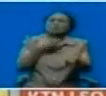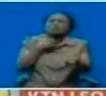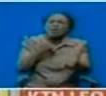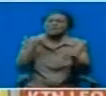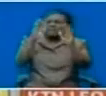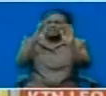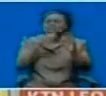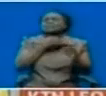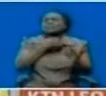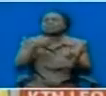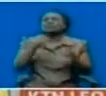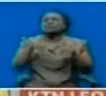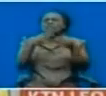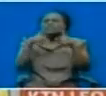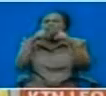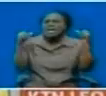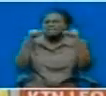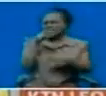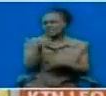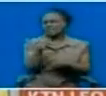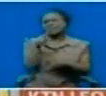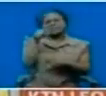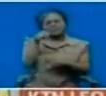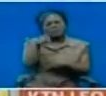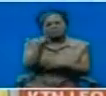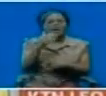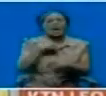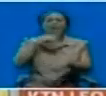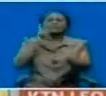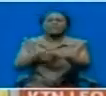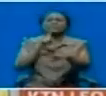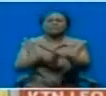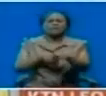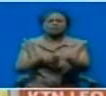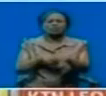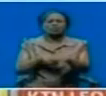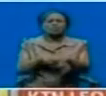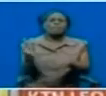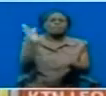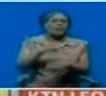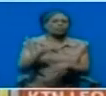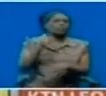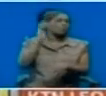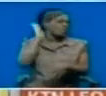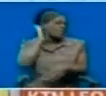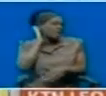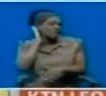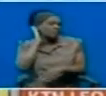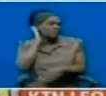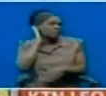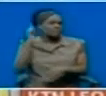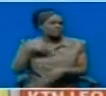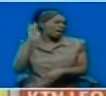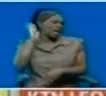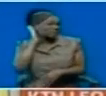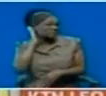sasa hiyo voicemail hata ukiwacha, hata yeye mwenyewe ana time ya kwenda kupaka kwa hiyo voicemail angalie ilikuwa nini. I don't